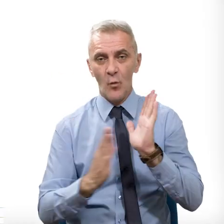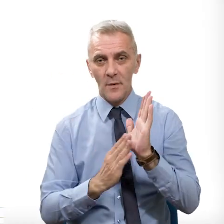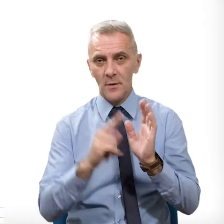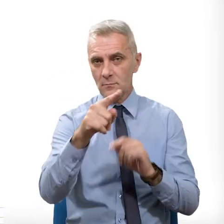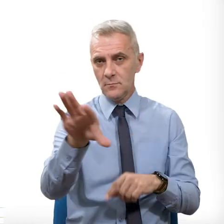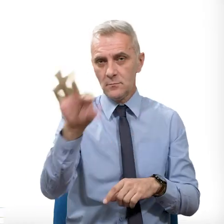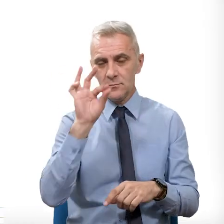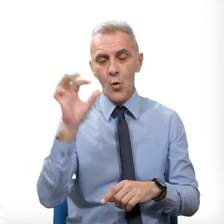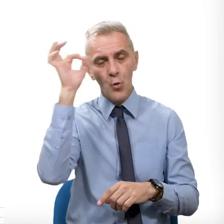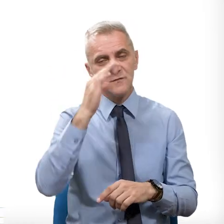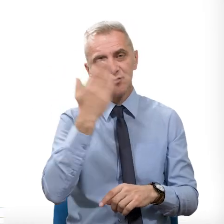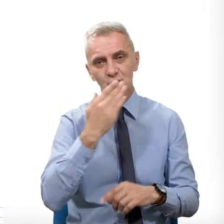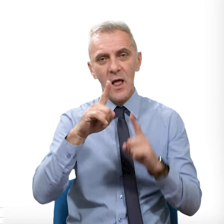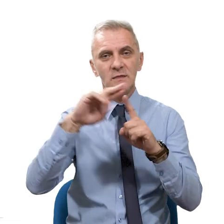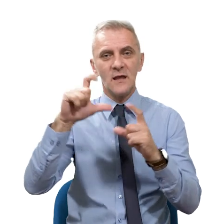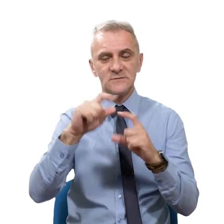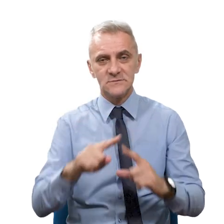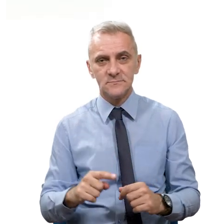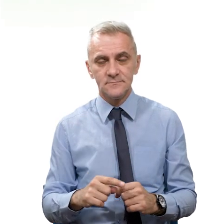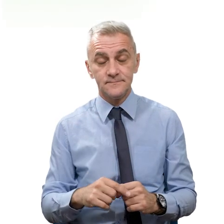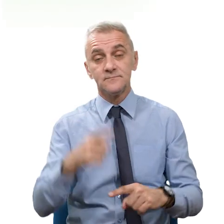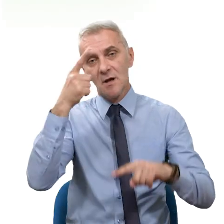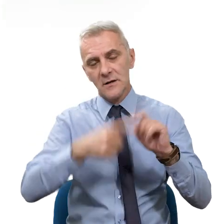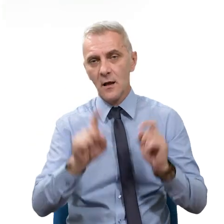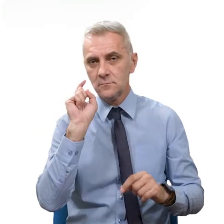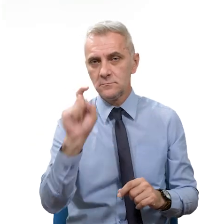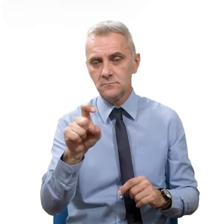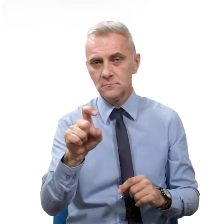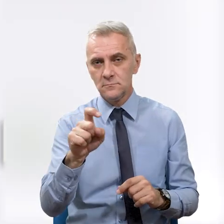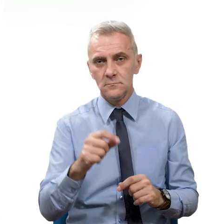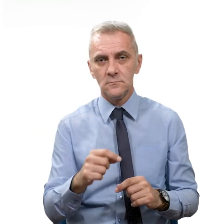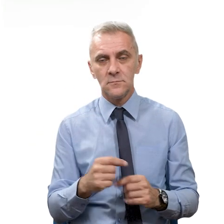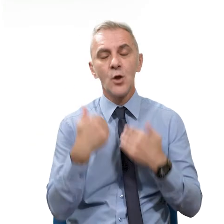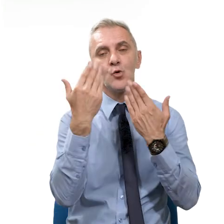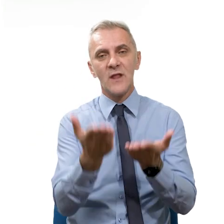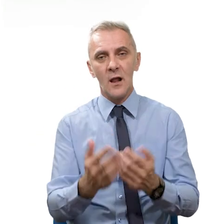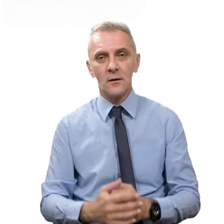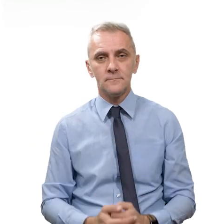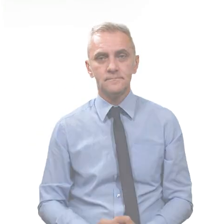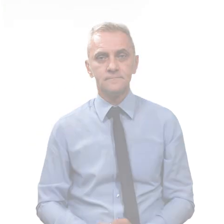odabrati Osnovna škola test. Na kraju kliknuti na dugme Dodijeli.